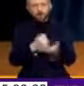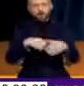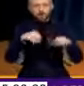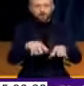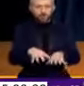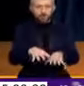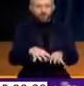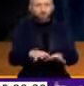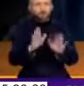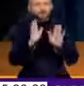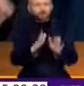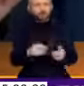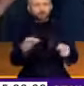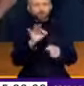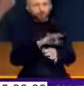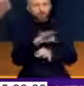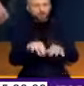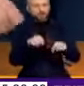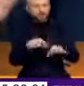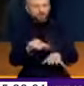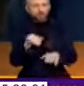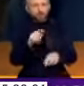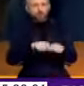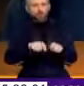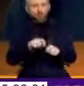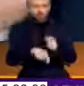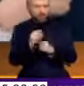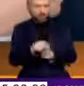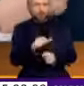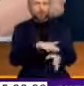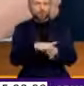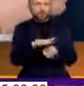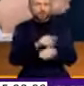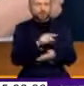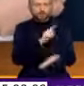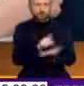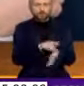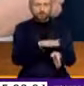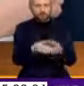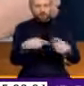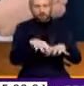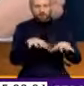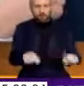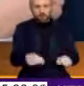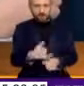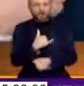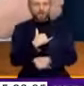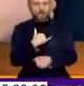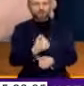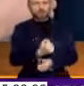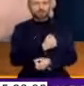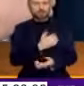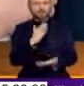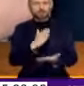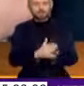рішення виключно щодо проєктів рішень і контролюємо їх. А виконувати їх має виконавчий орган влади. А в нас, на жаль,